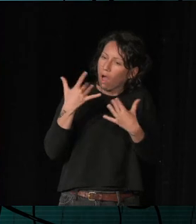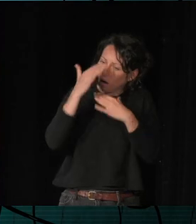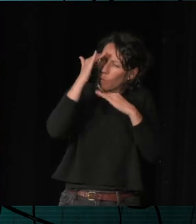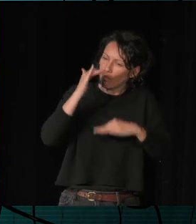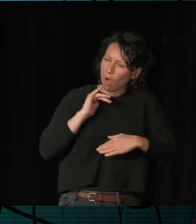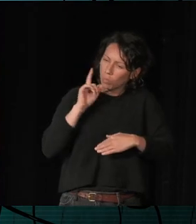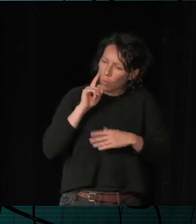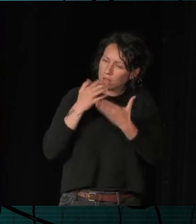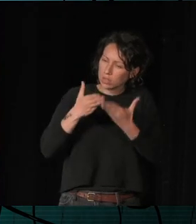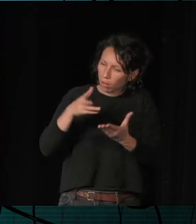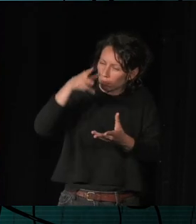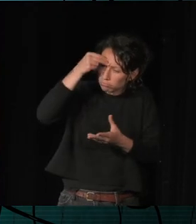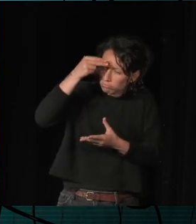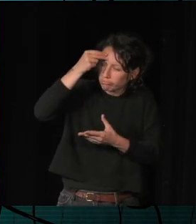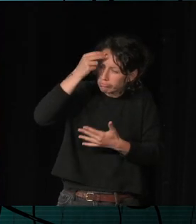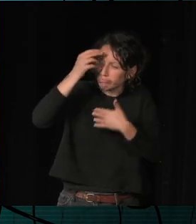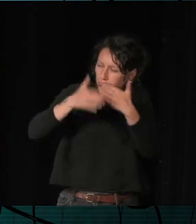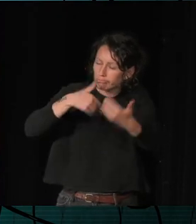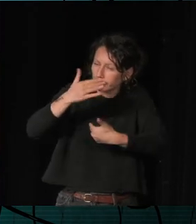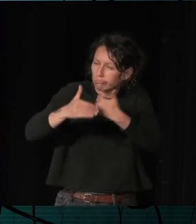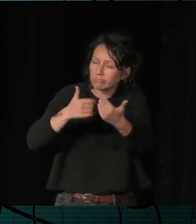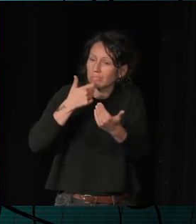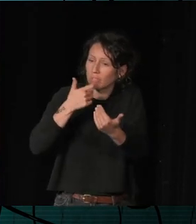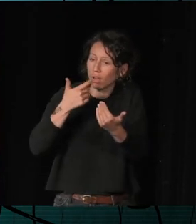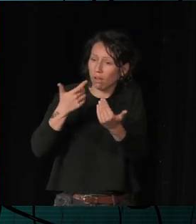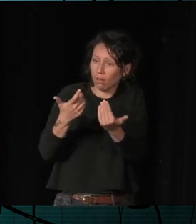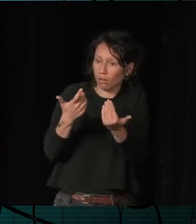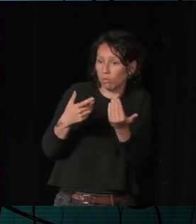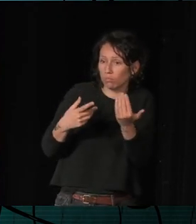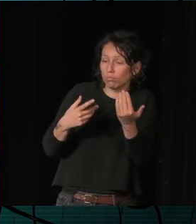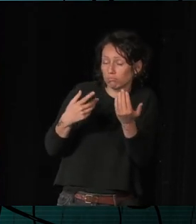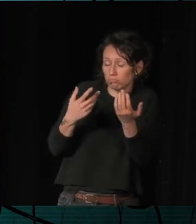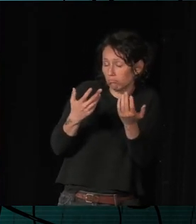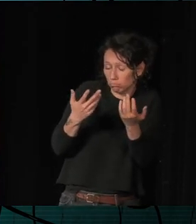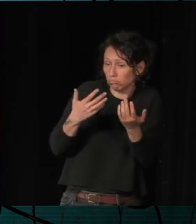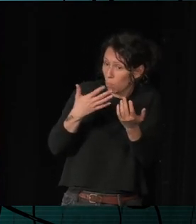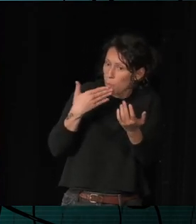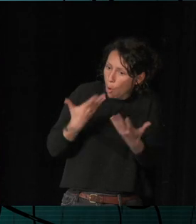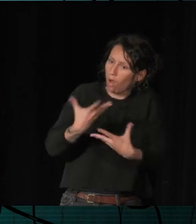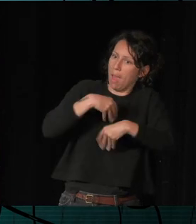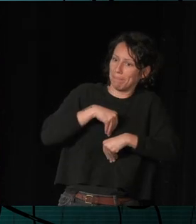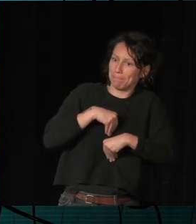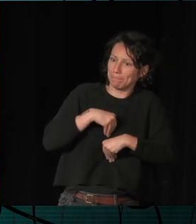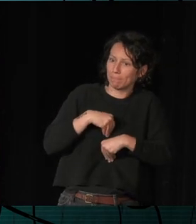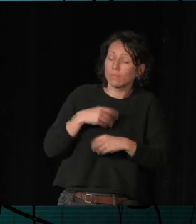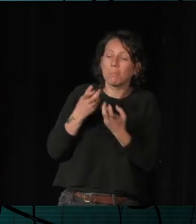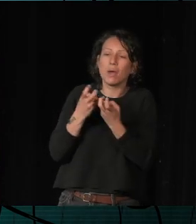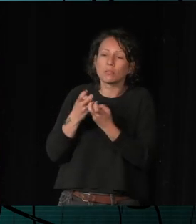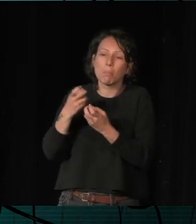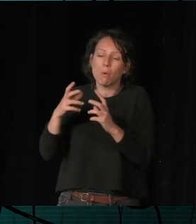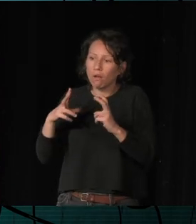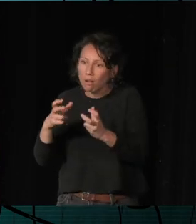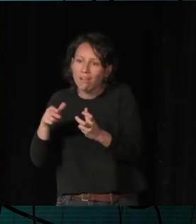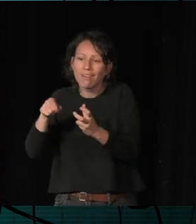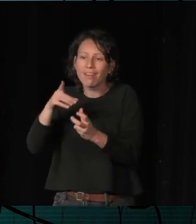de mieux faire transiter certaines idées dans l'œuvre. Dans Décarnation, c'était un petit peu l'idée, c'était de se dire je vous emmène